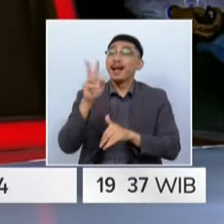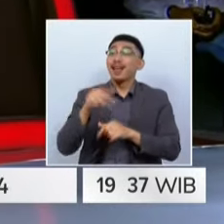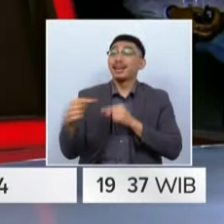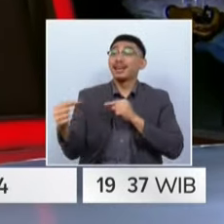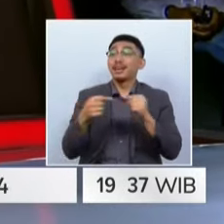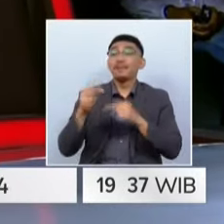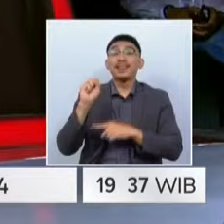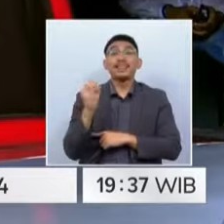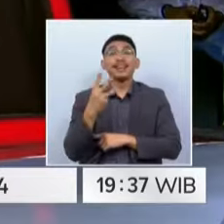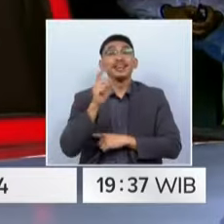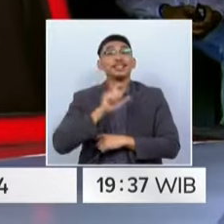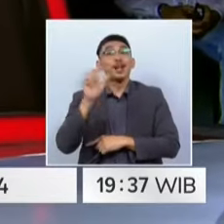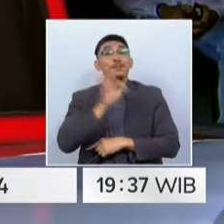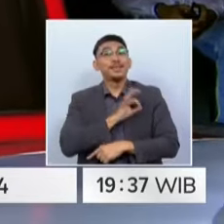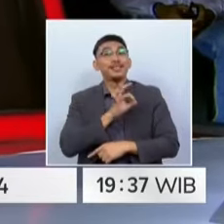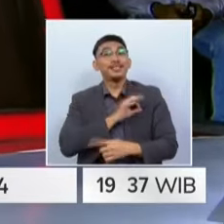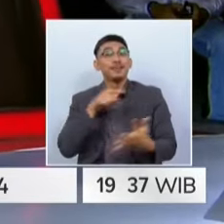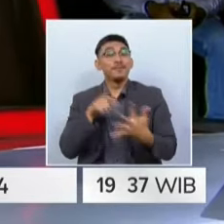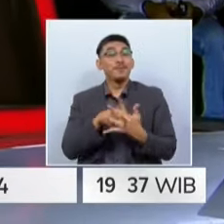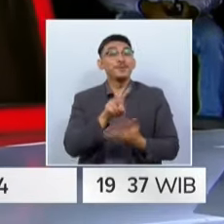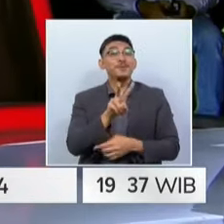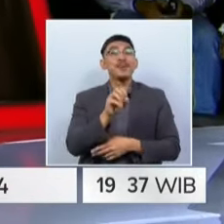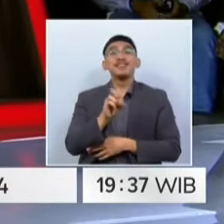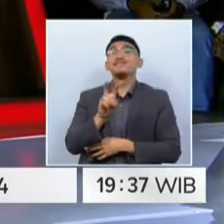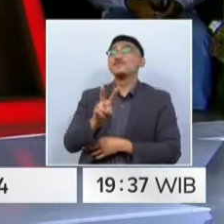calon presiden Pemilu tahun